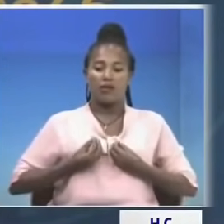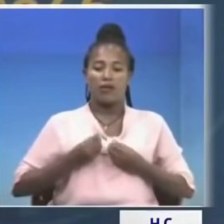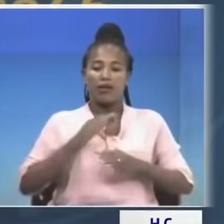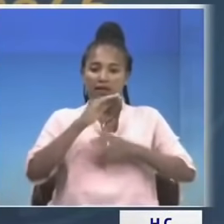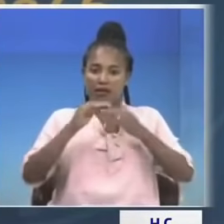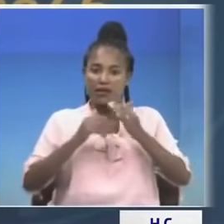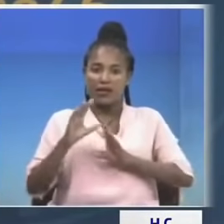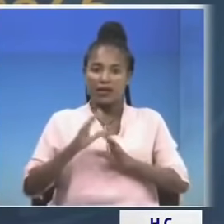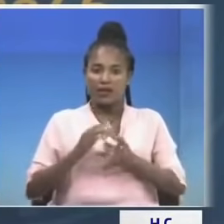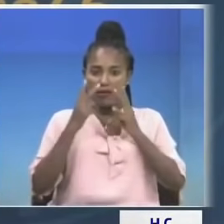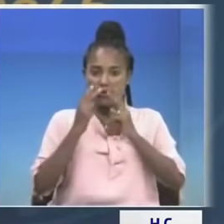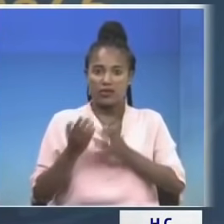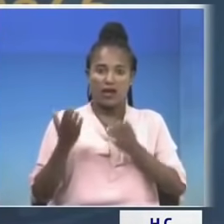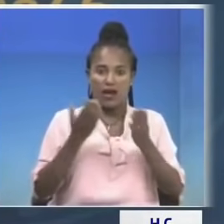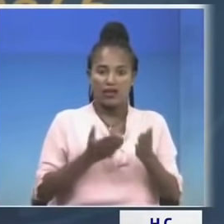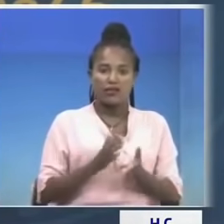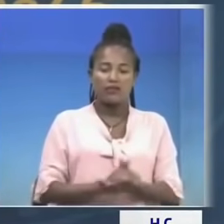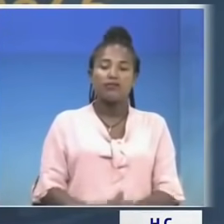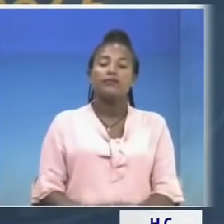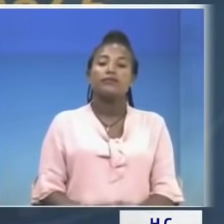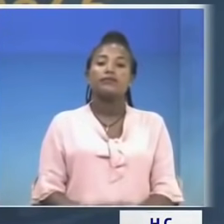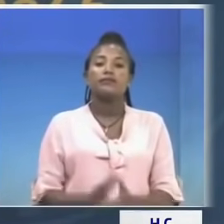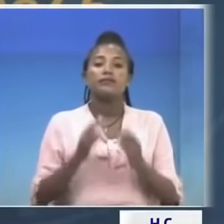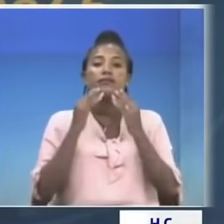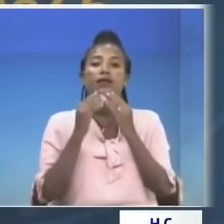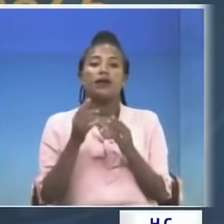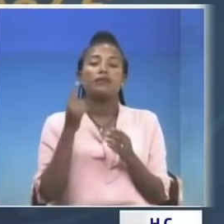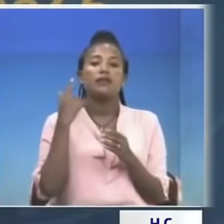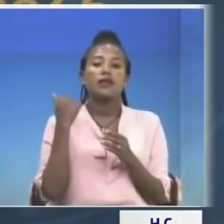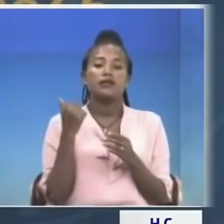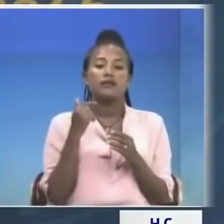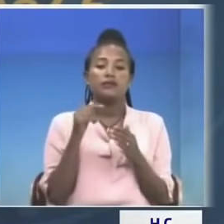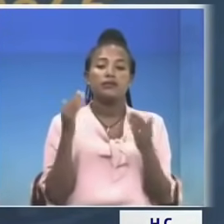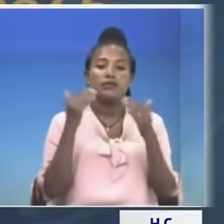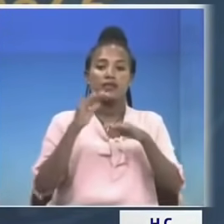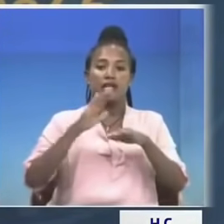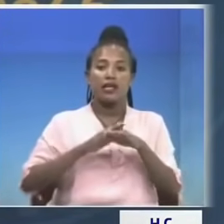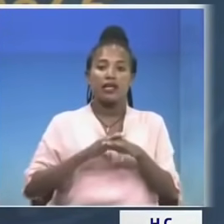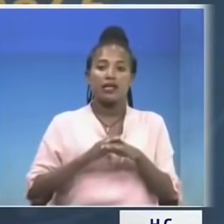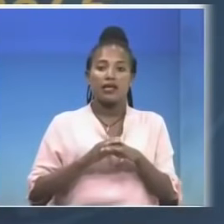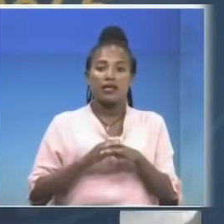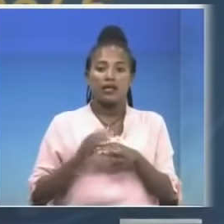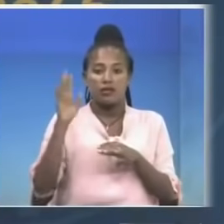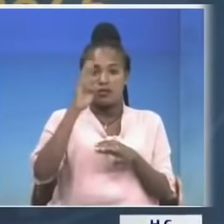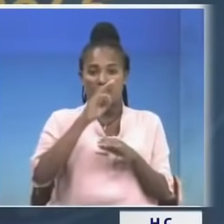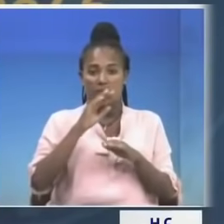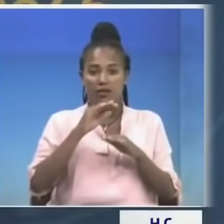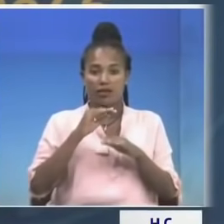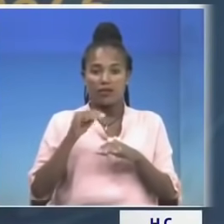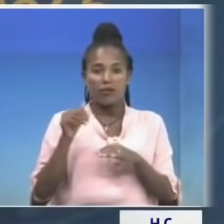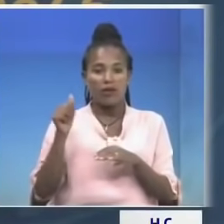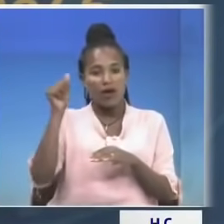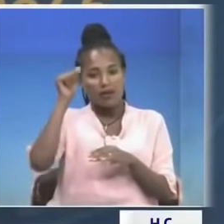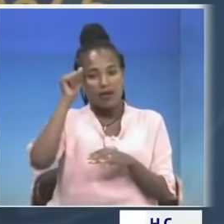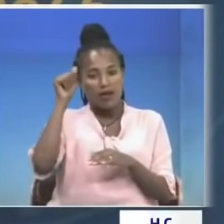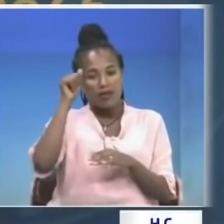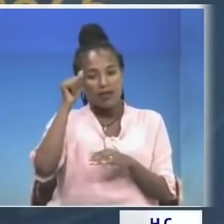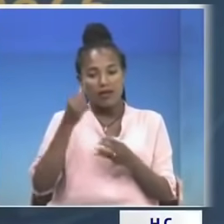ጠቅለል አድርገህ ለተመልካቾች ማድረስ ትችላለህ? መልካም። እንግዲህ ትላንት ምሽት ላይ ራሱ ጠቅላይ ሚኒስትር ዶክተር አብይ አህመድ ተገኝተው